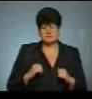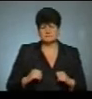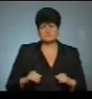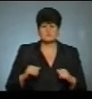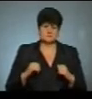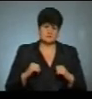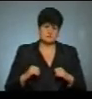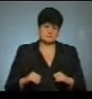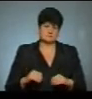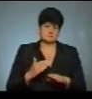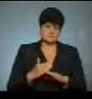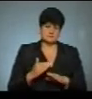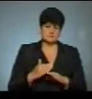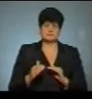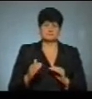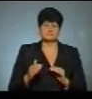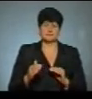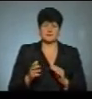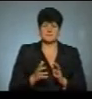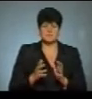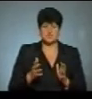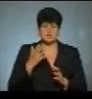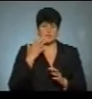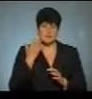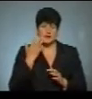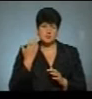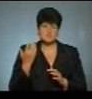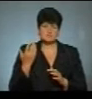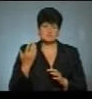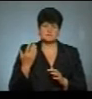від природи, скажімо, більш легше